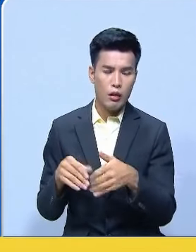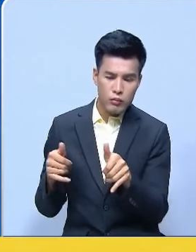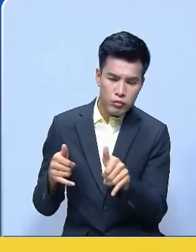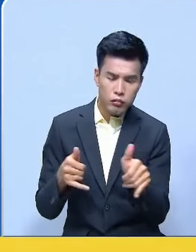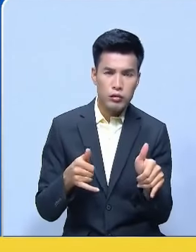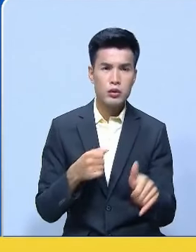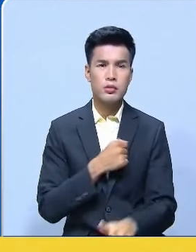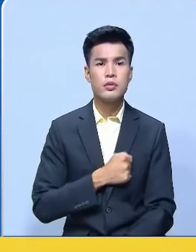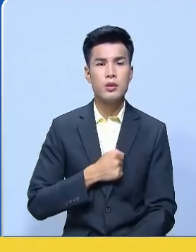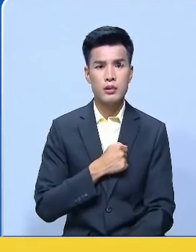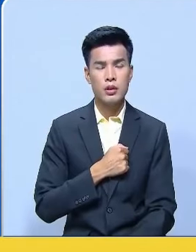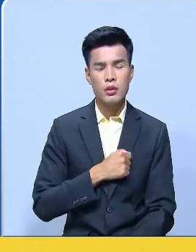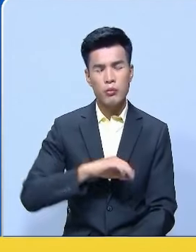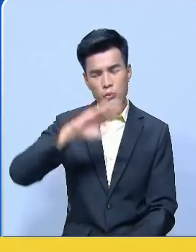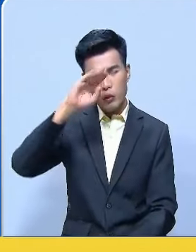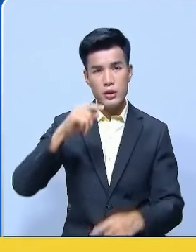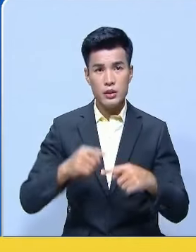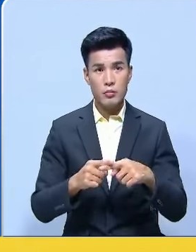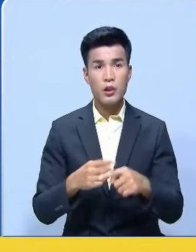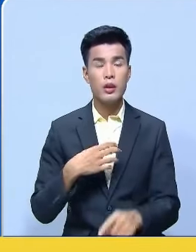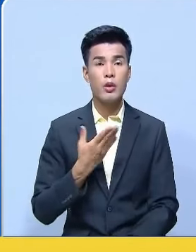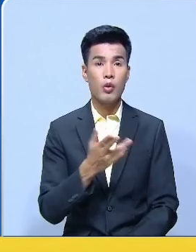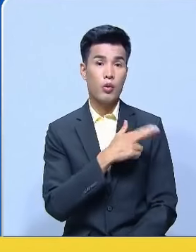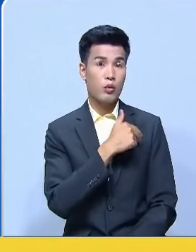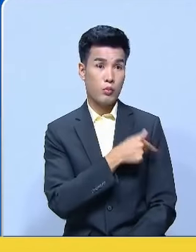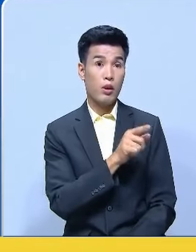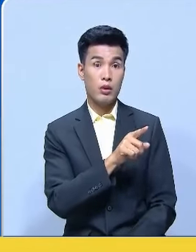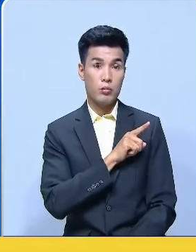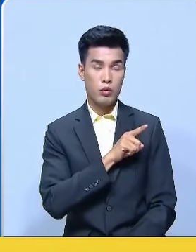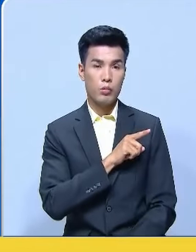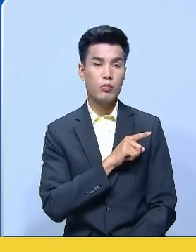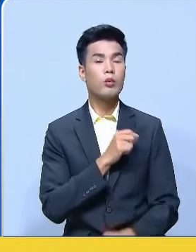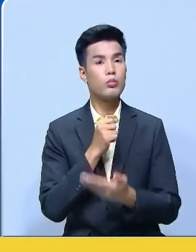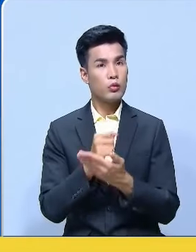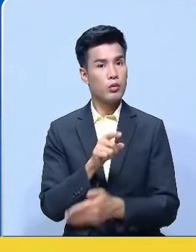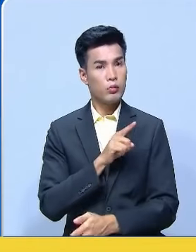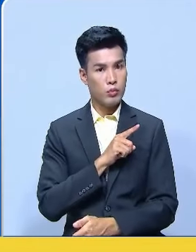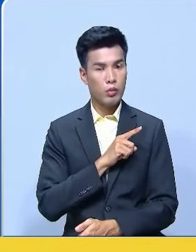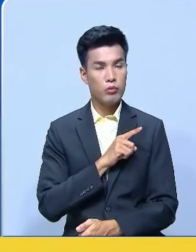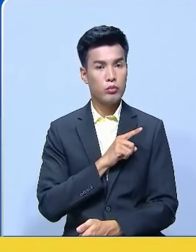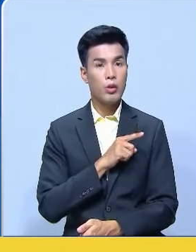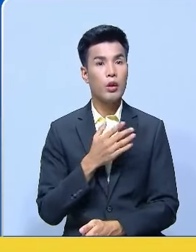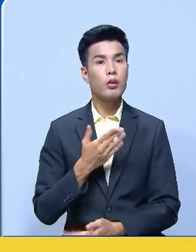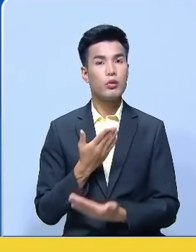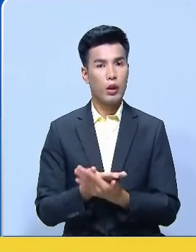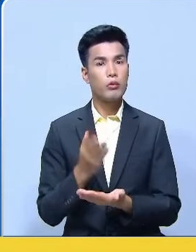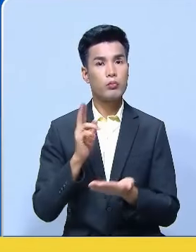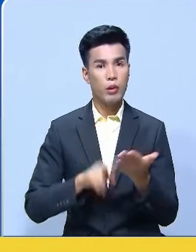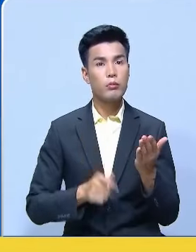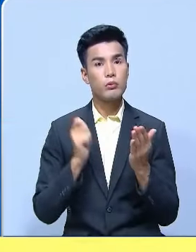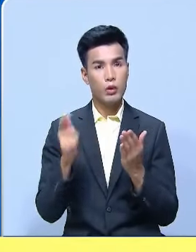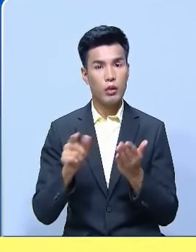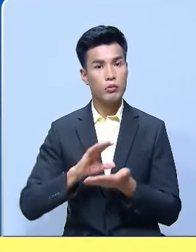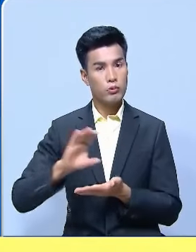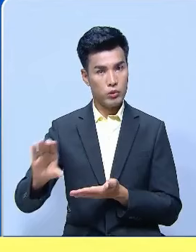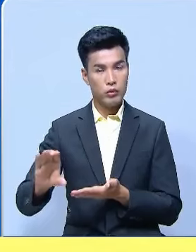ใจมากที่ต้องมาป่วยแบบนี้อยากให้โรงพยาบาลที่รักษาเนี่ยออกมาแสดงความรับผิดชอบพร้อมค่าเสียหายชดใช้ให้เธอด้